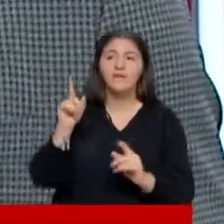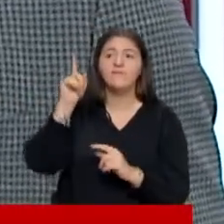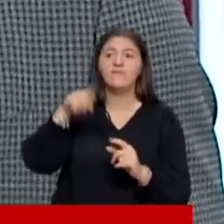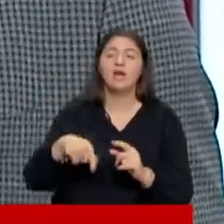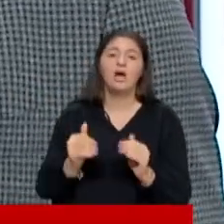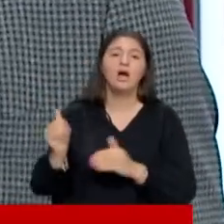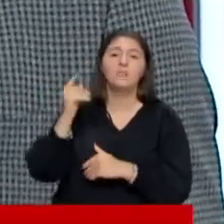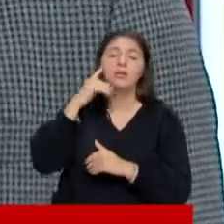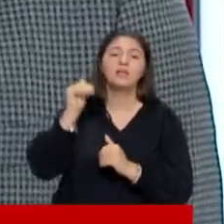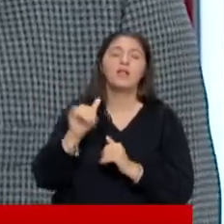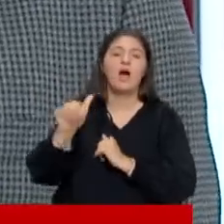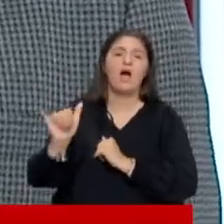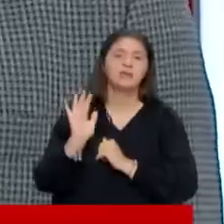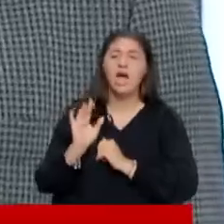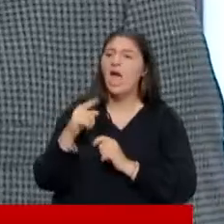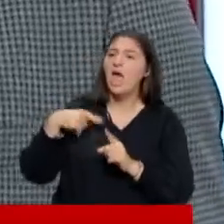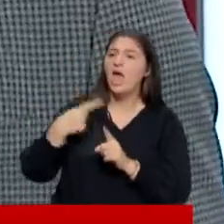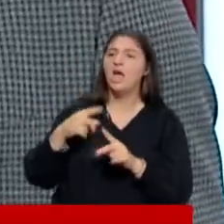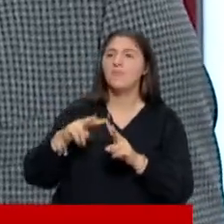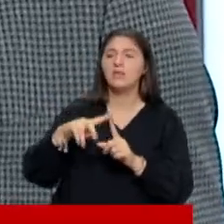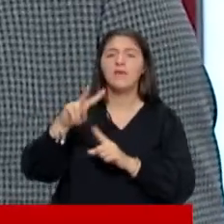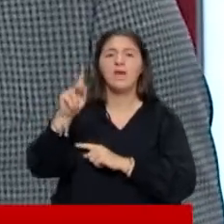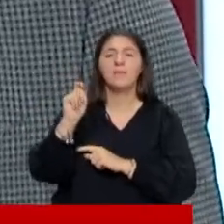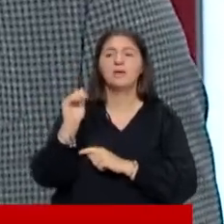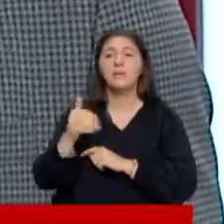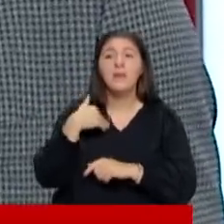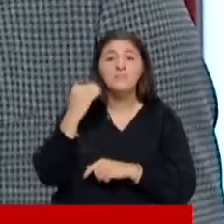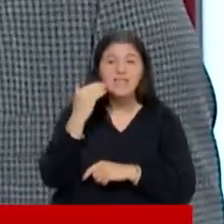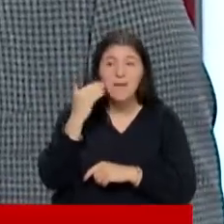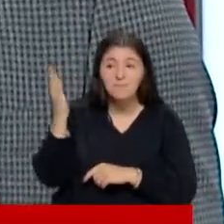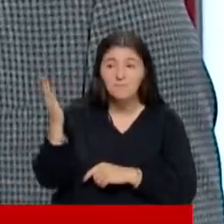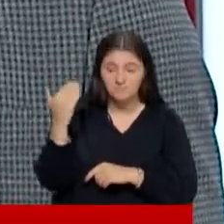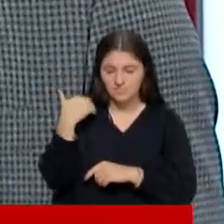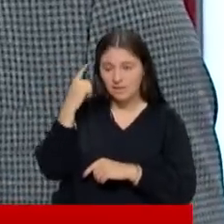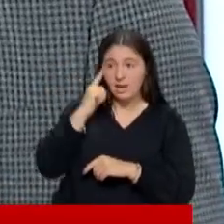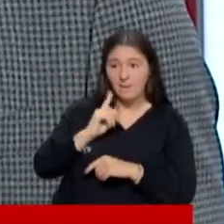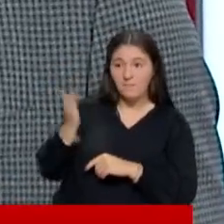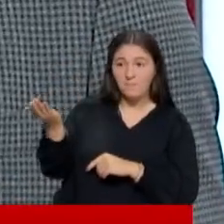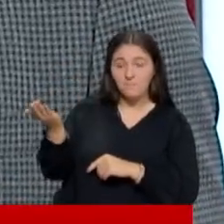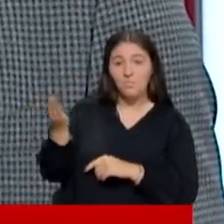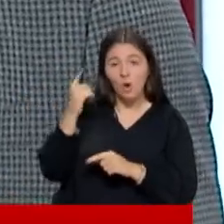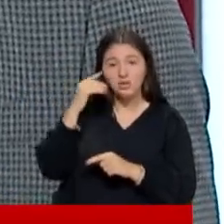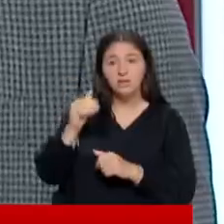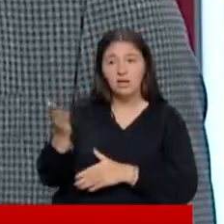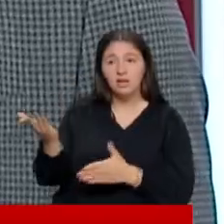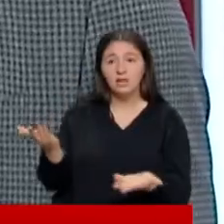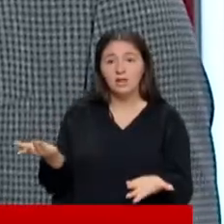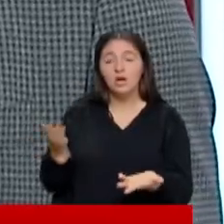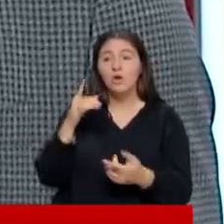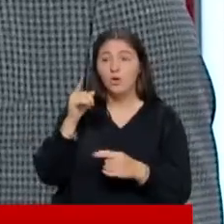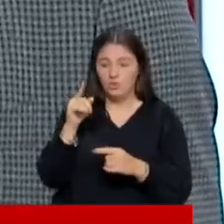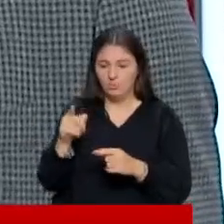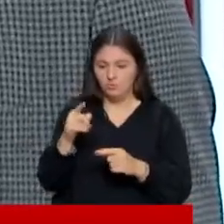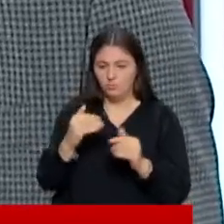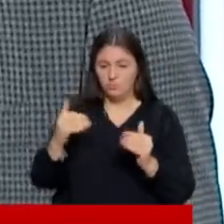vergileri artırmak gelirdi ekstra motorlu taşıtlar yani nenemin bile aklına gelirdi bu yani büyük